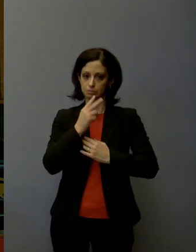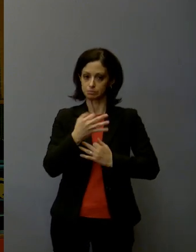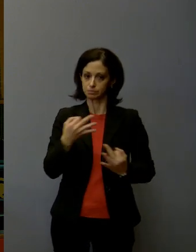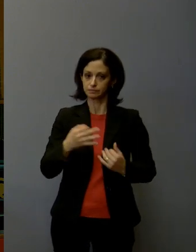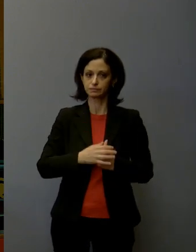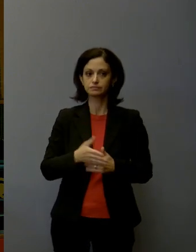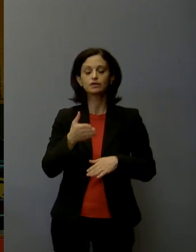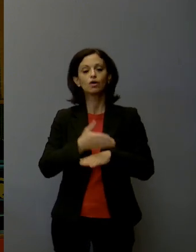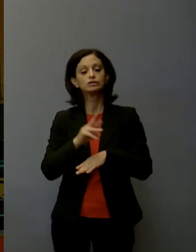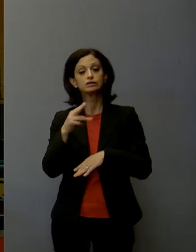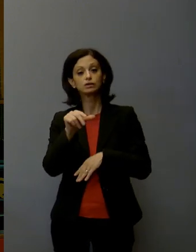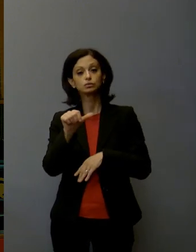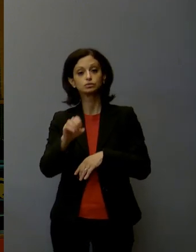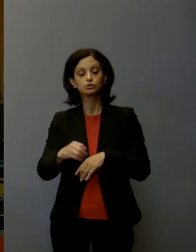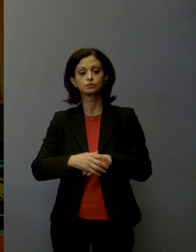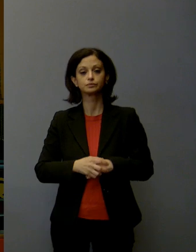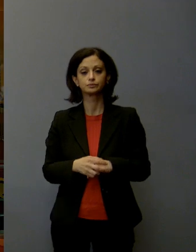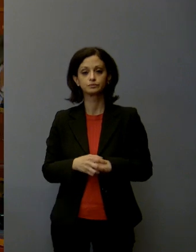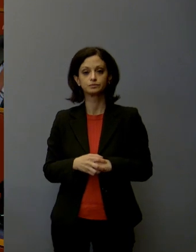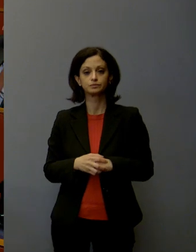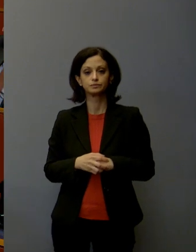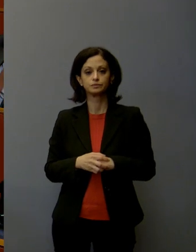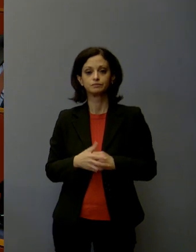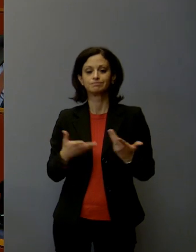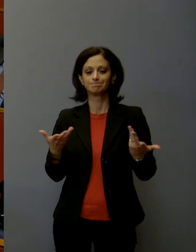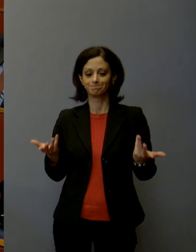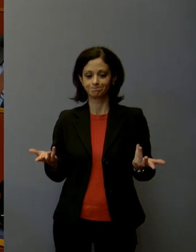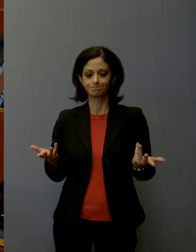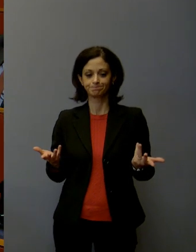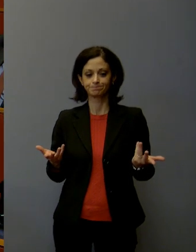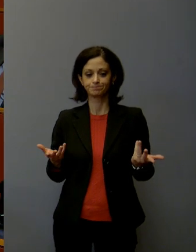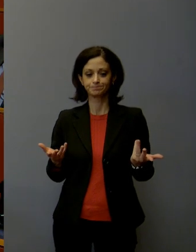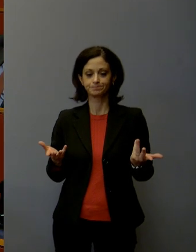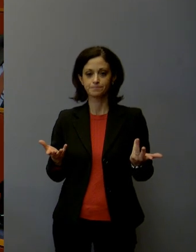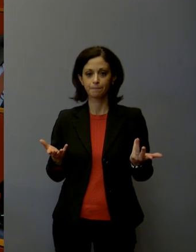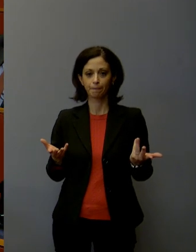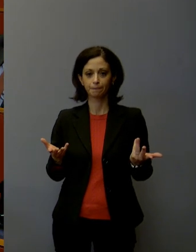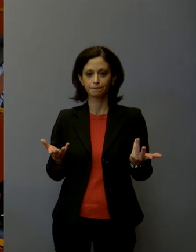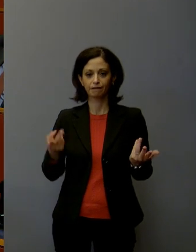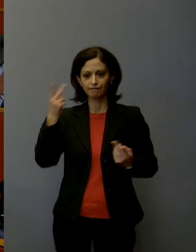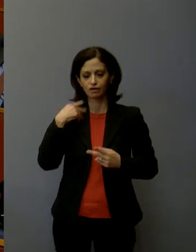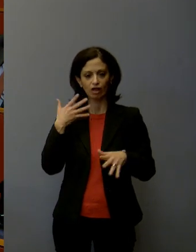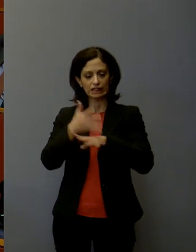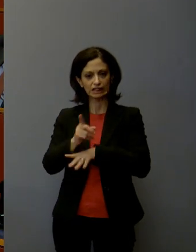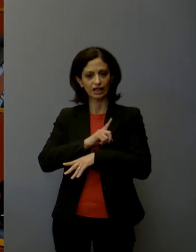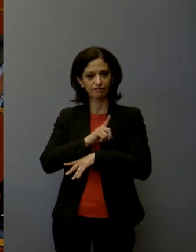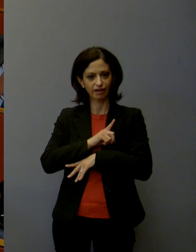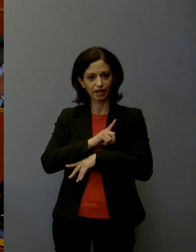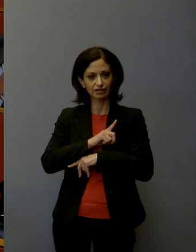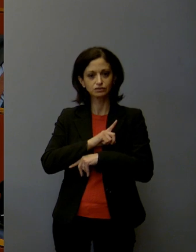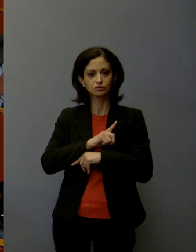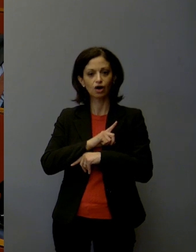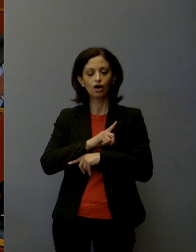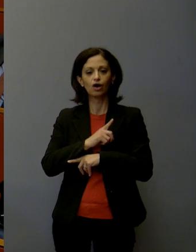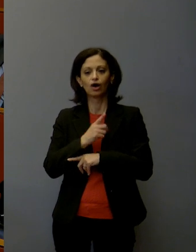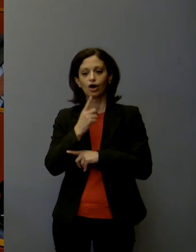consigliera Russo Allora in realtà il mio intervento è in appoggio